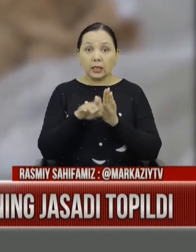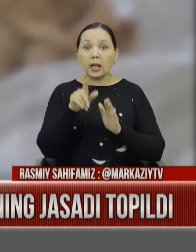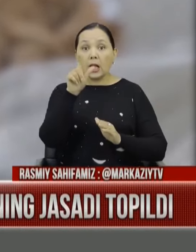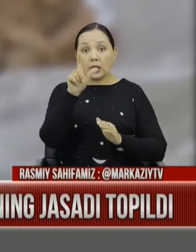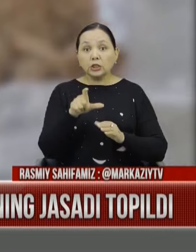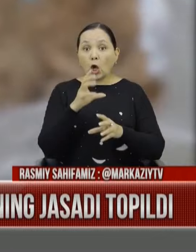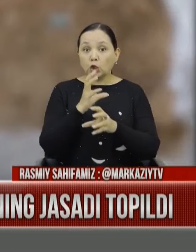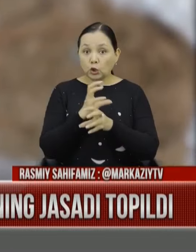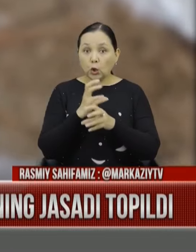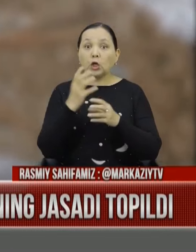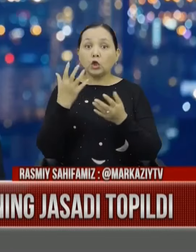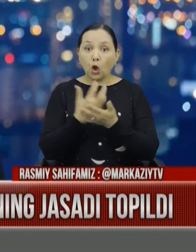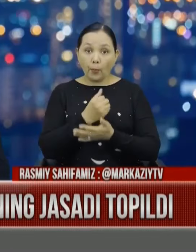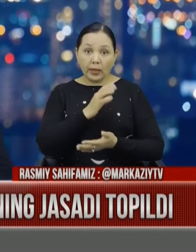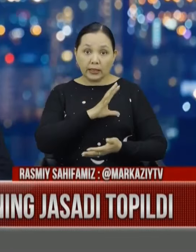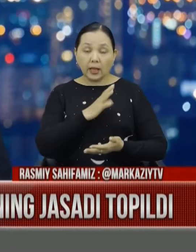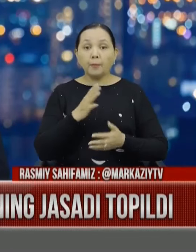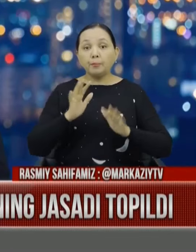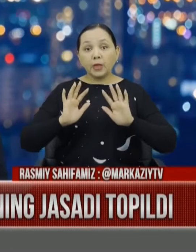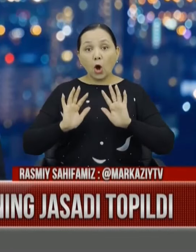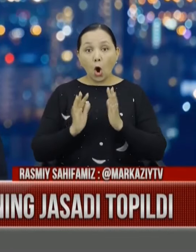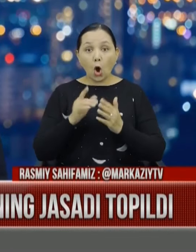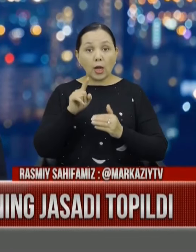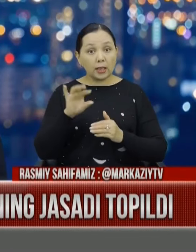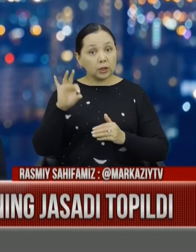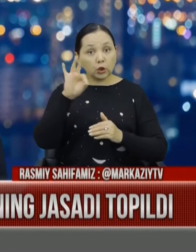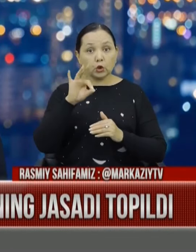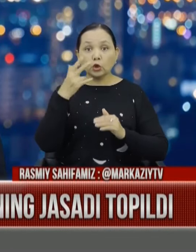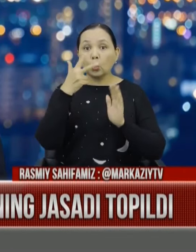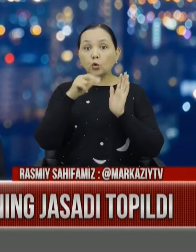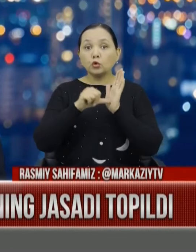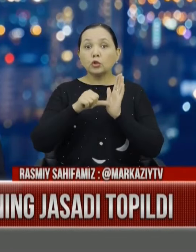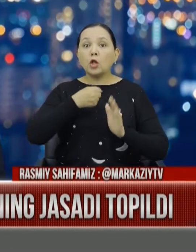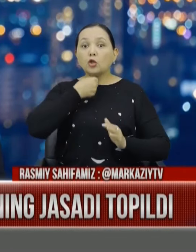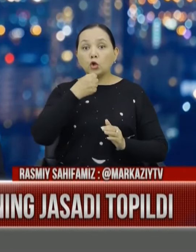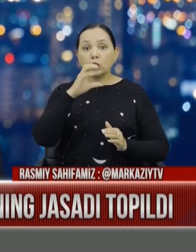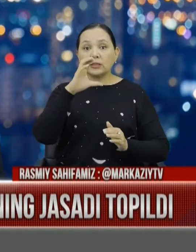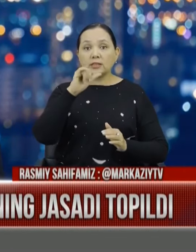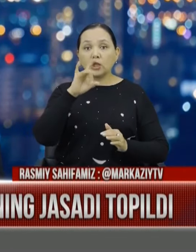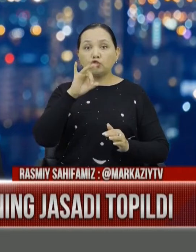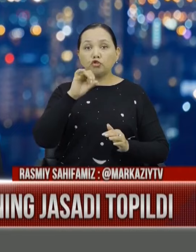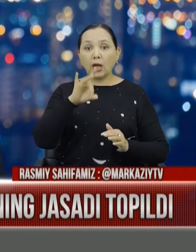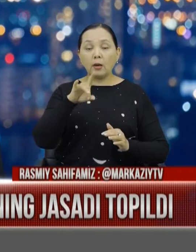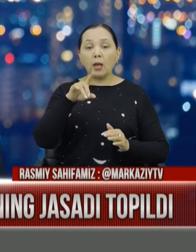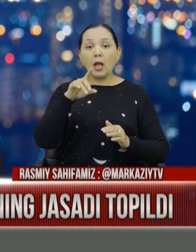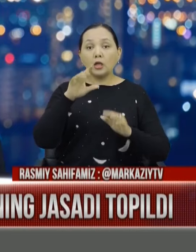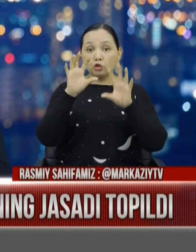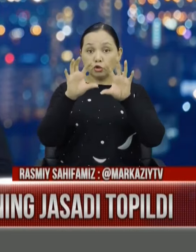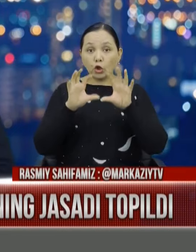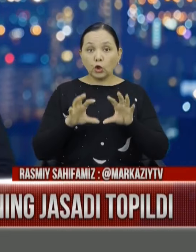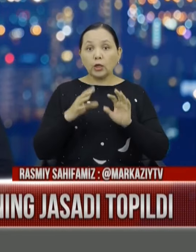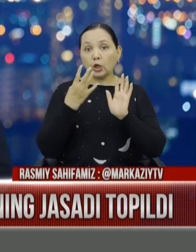inson suyaklari topildi. Mazkur holat yuzasidan 36 yoshli Sanjarbekka nisbatan jinoyat